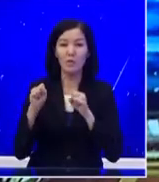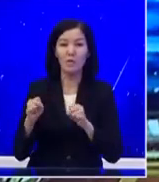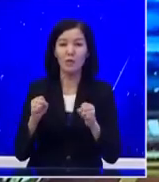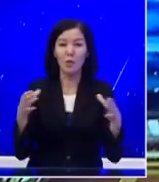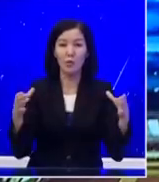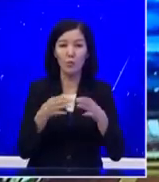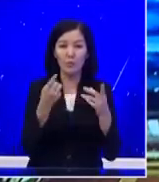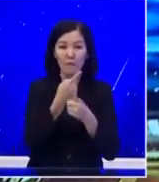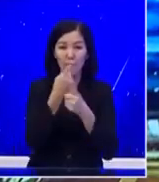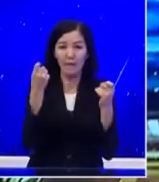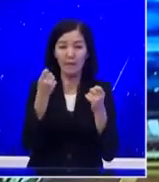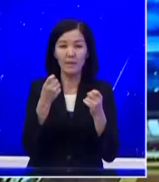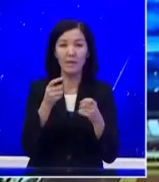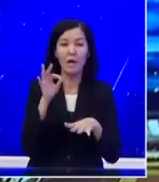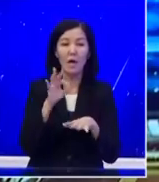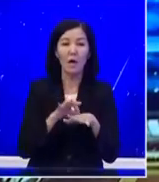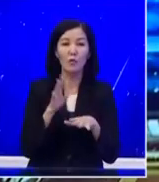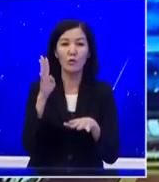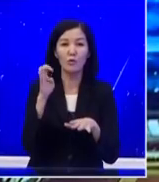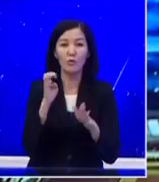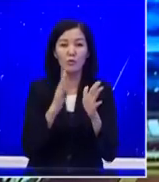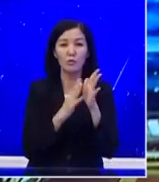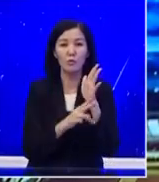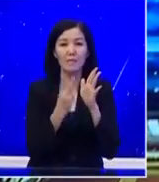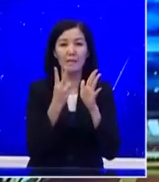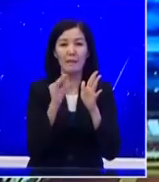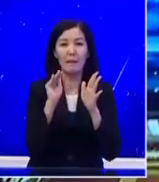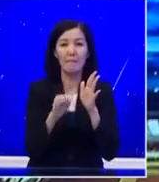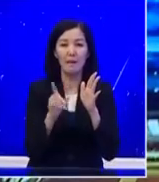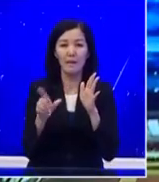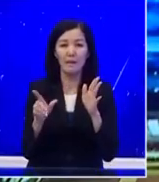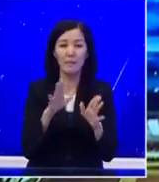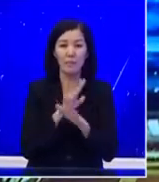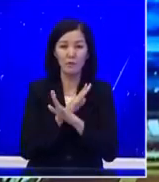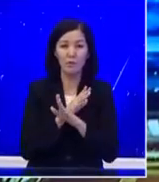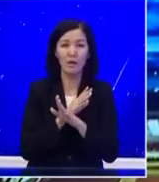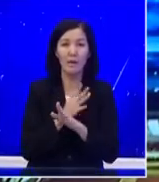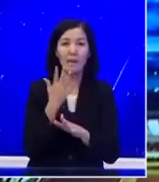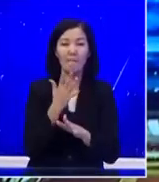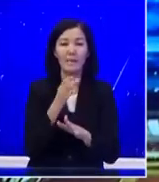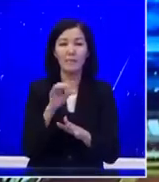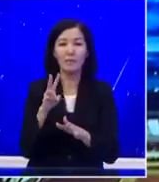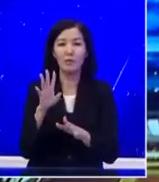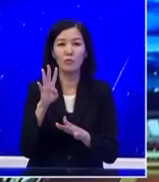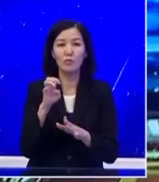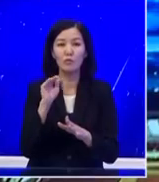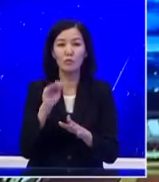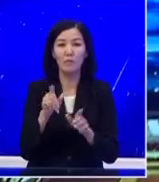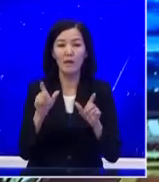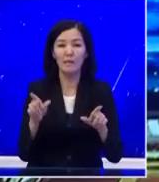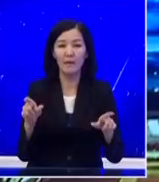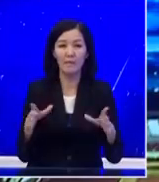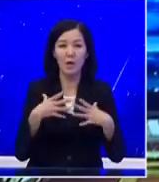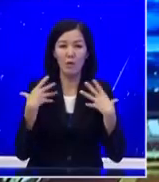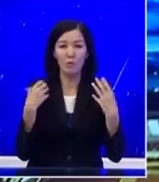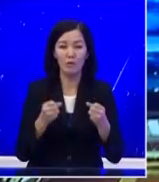мәліметіне сүйенсек, індеттен 492 мың адам көз жұмған. Дәрігерлер 5 миллион 400 мың науқасты айықтырып, қатарға қосыпты.